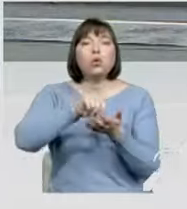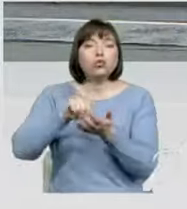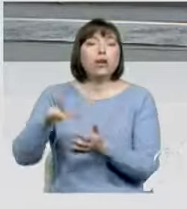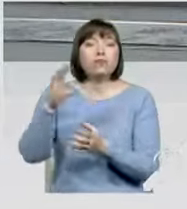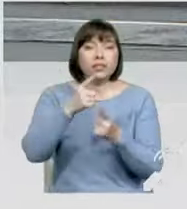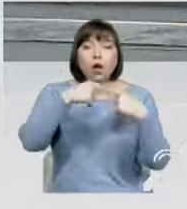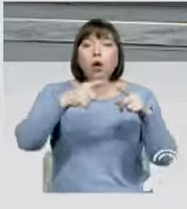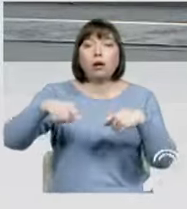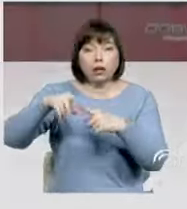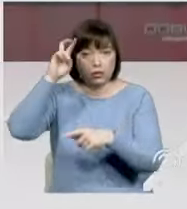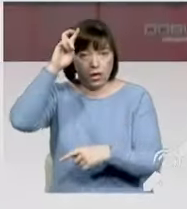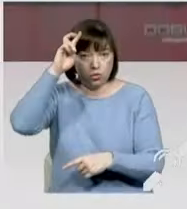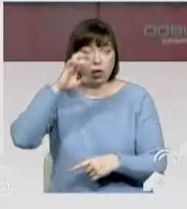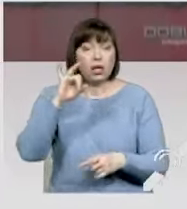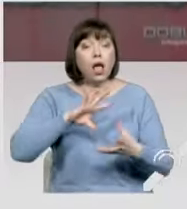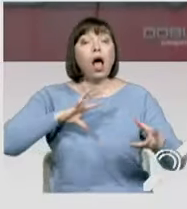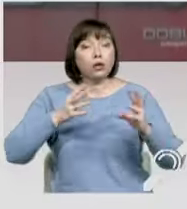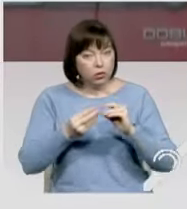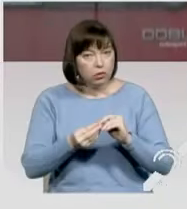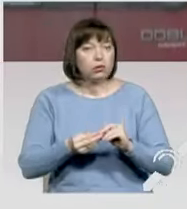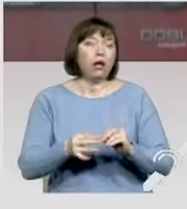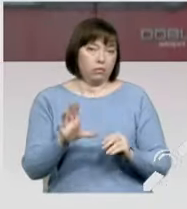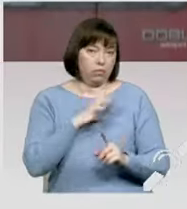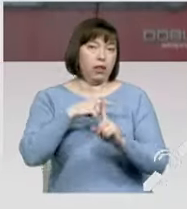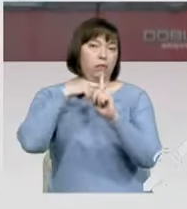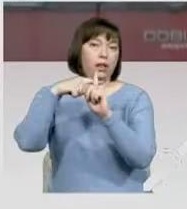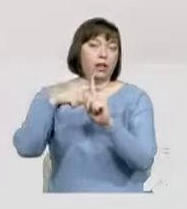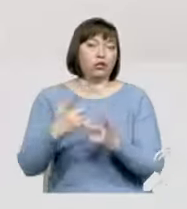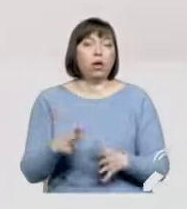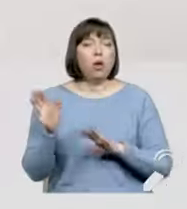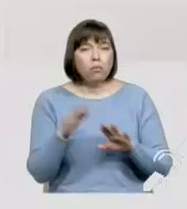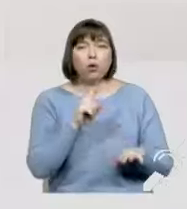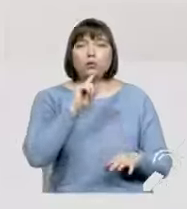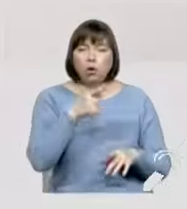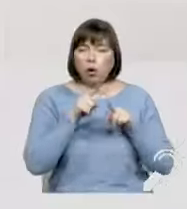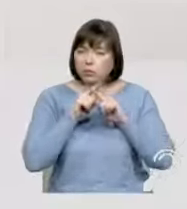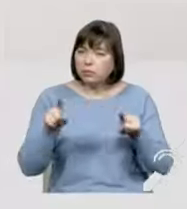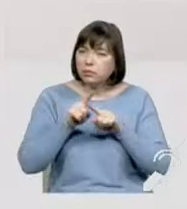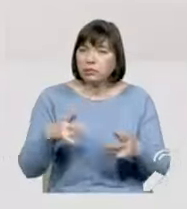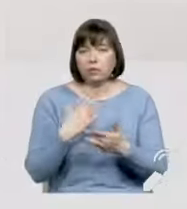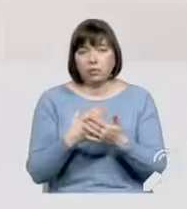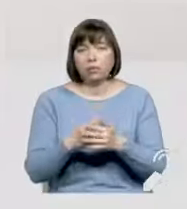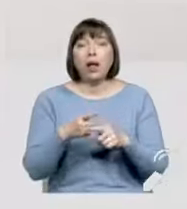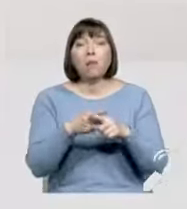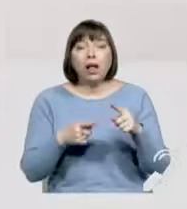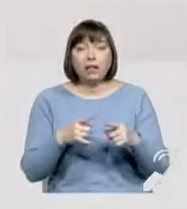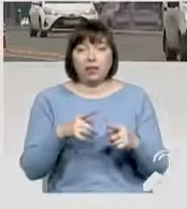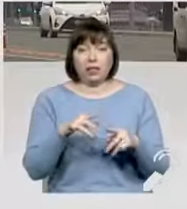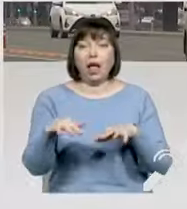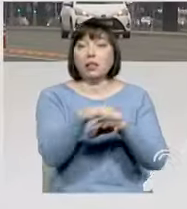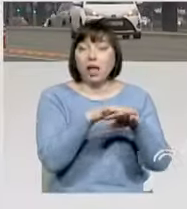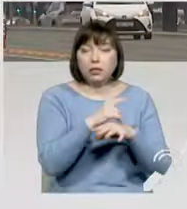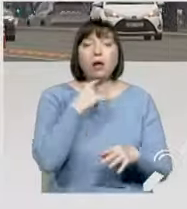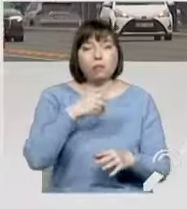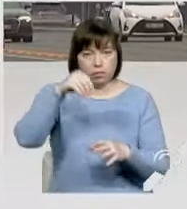structurile statului, dar rezultatul final a meritat toate eforturile. După un an de campanie, mai bine de jumătate dintre estonieni au